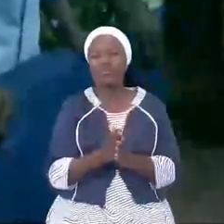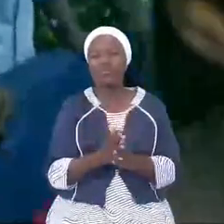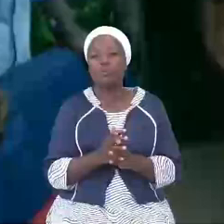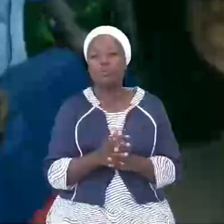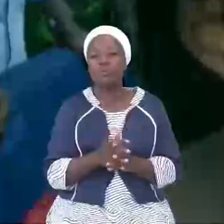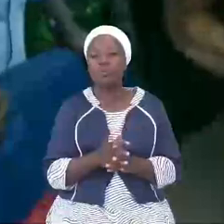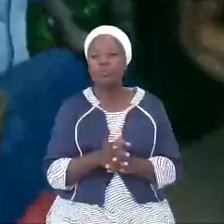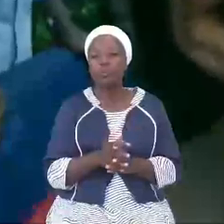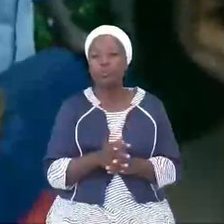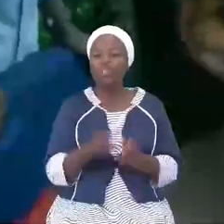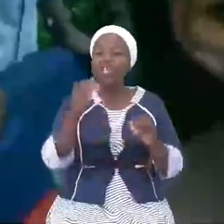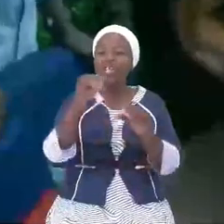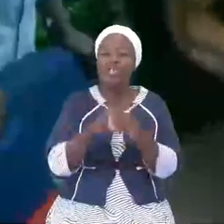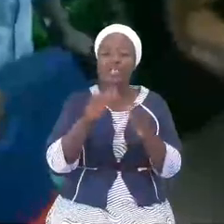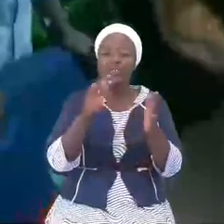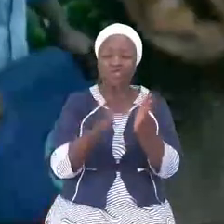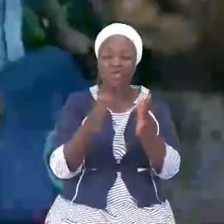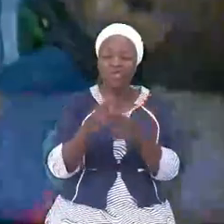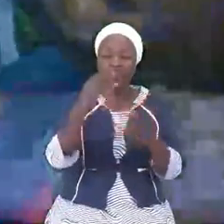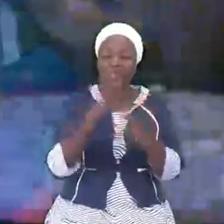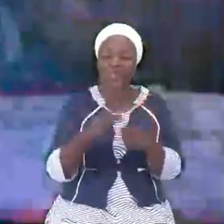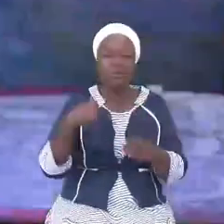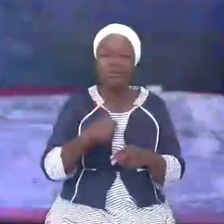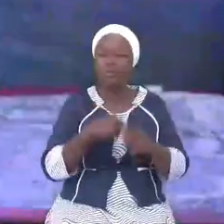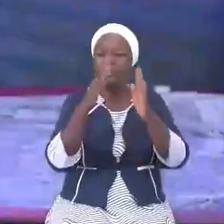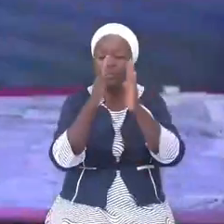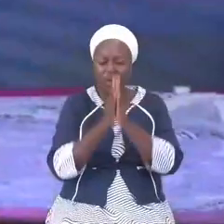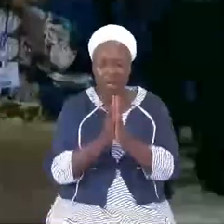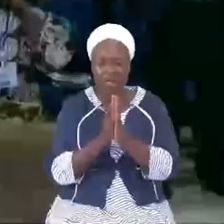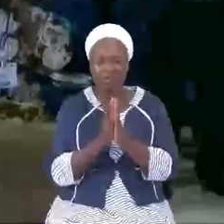Au nom de Jésus, nous